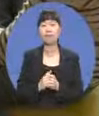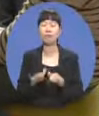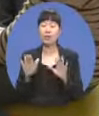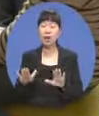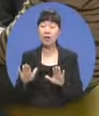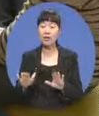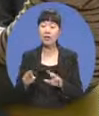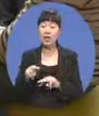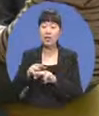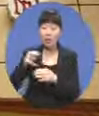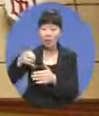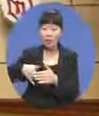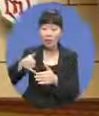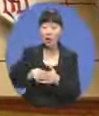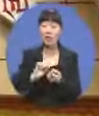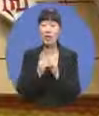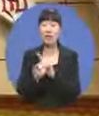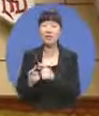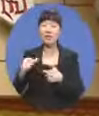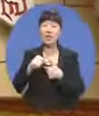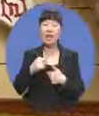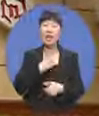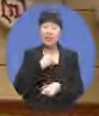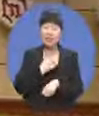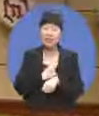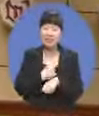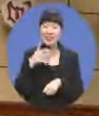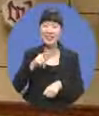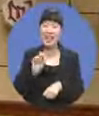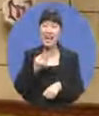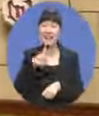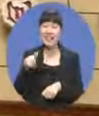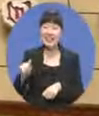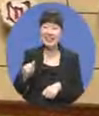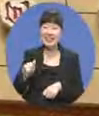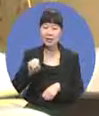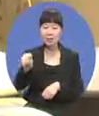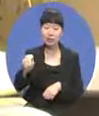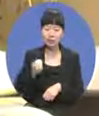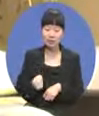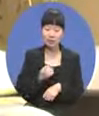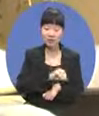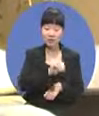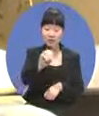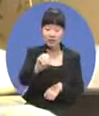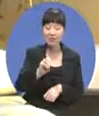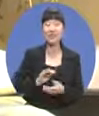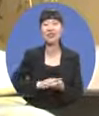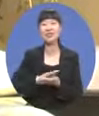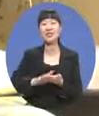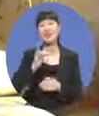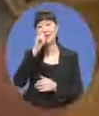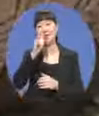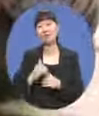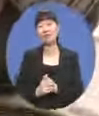이제 텃밭 가는 대신 민재가 하고 싶은 장기놀이를 하며 오붓한 시간을 보내는데요.